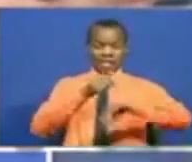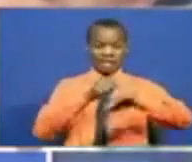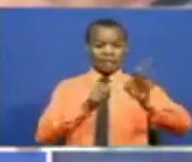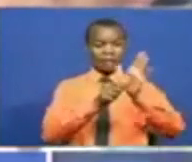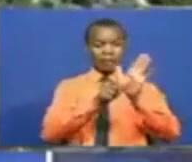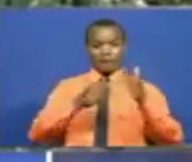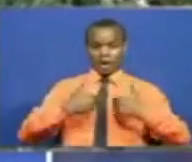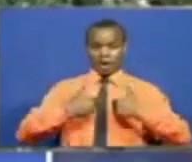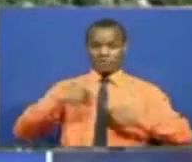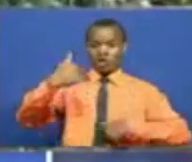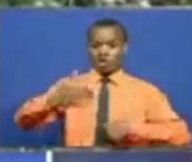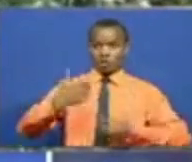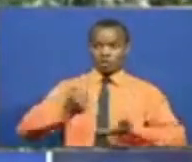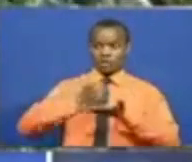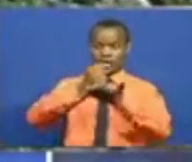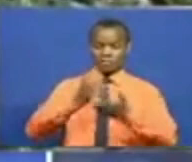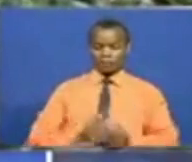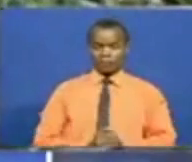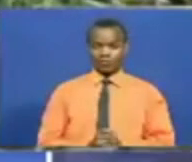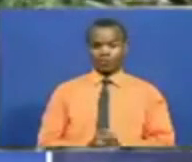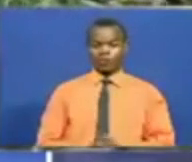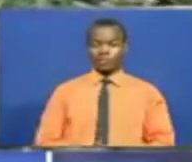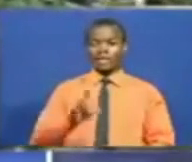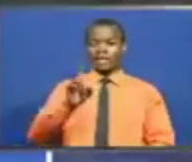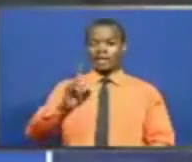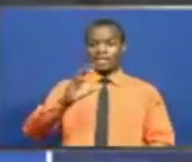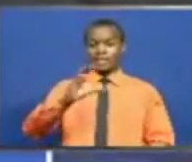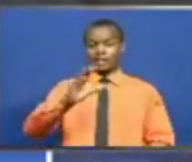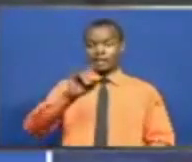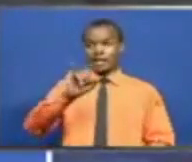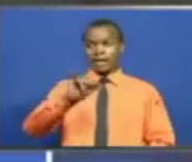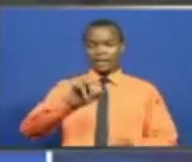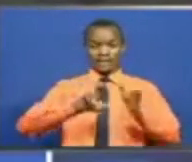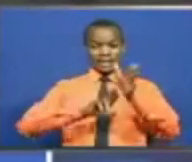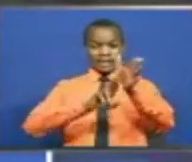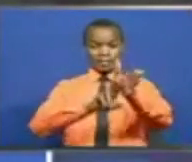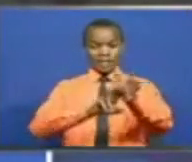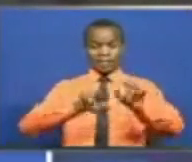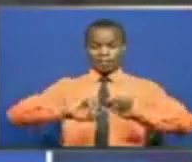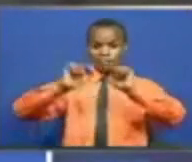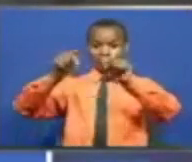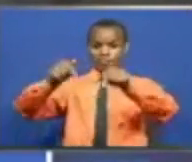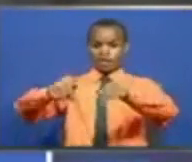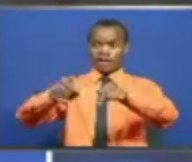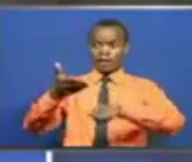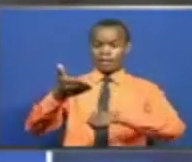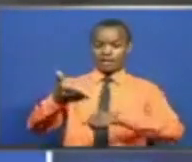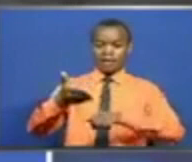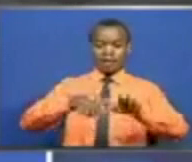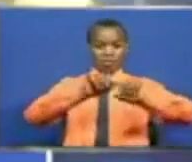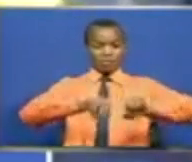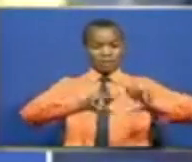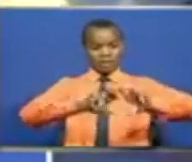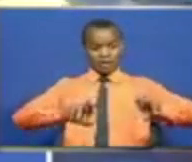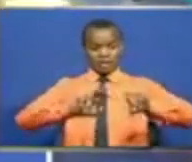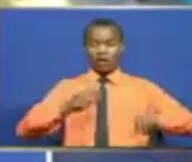sana sana. Detectives from the Department of Criminal Investigations have moved in to ascertain who was behind the murders and the